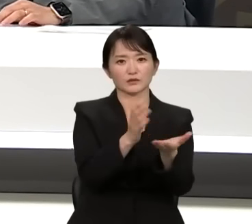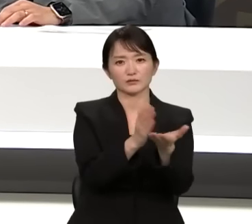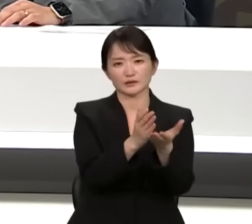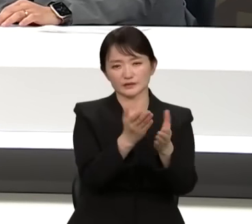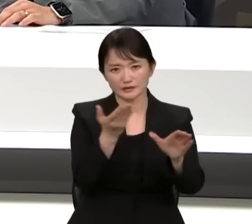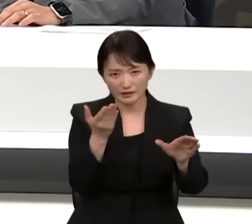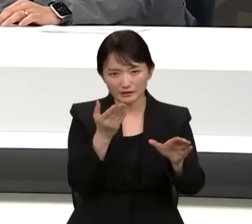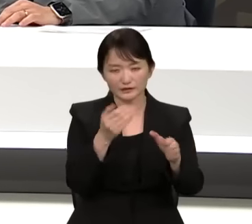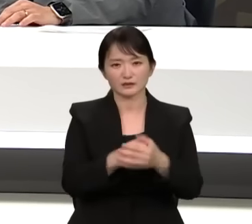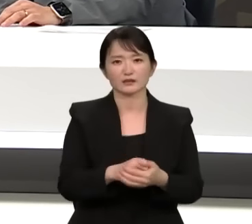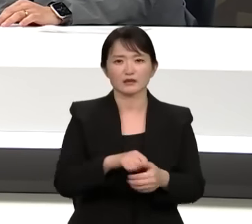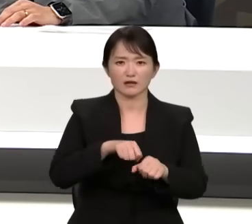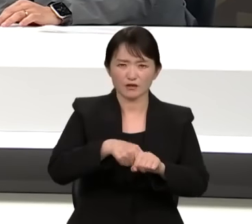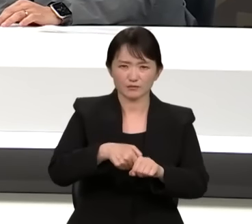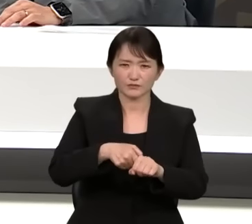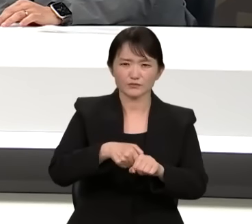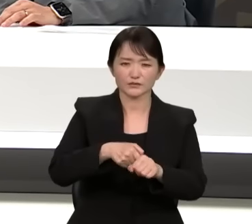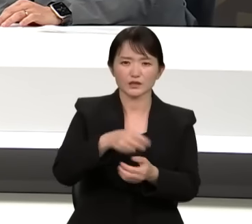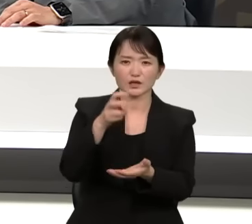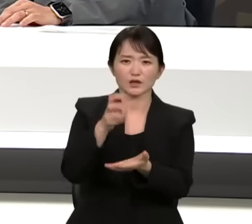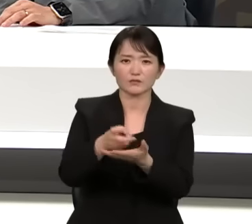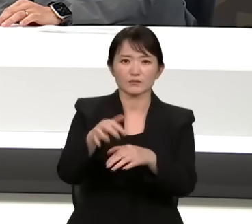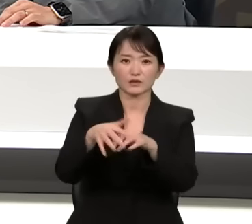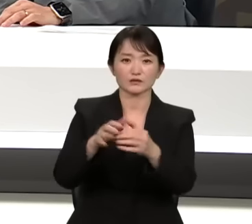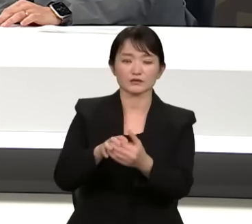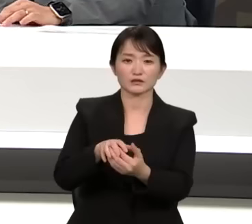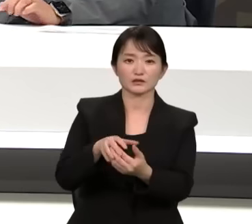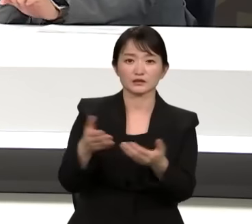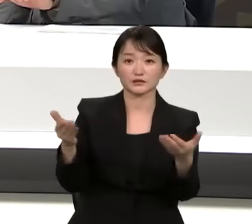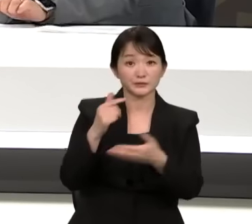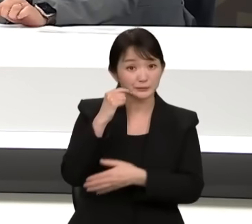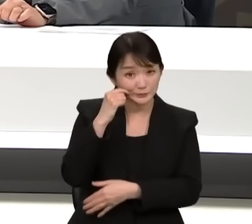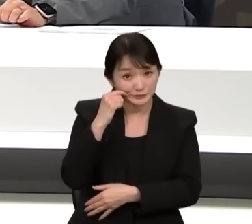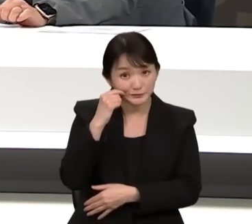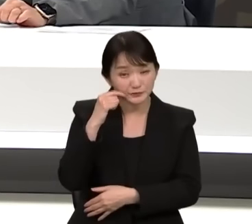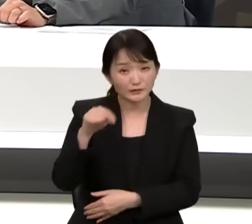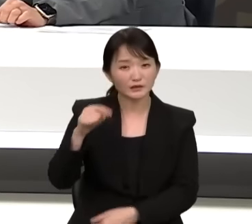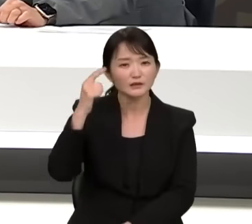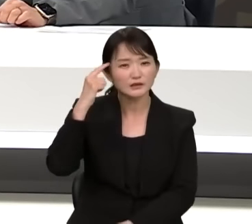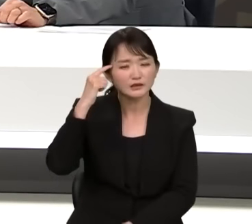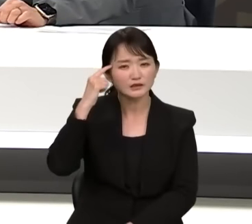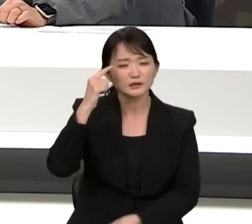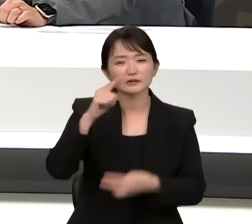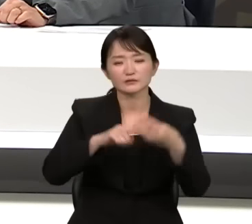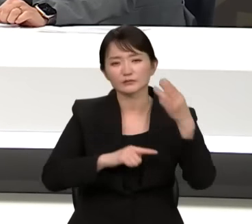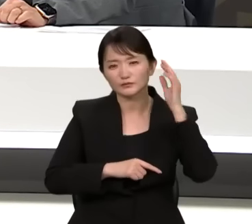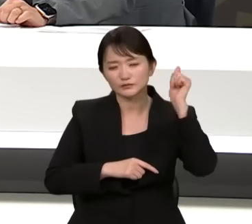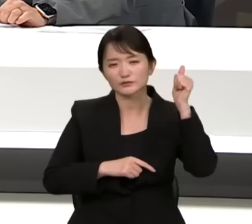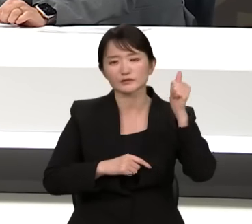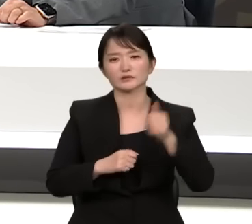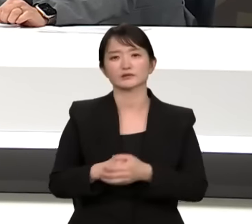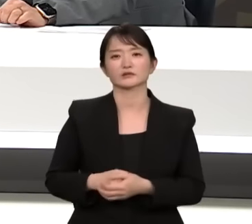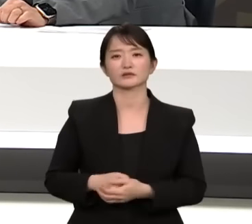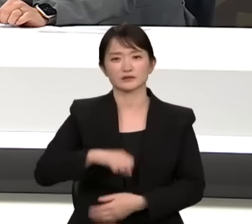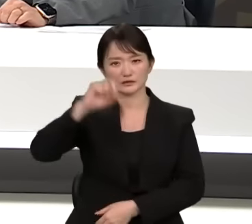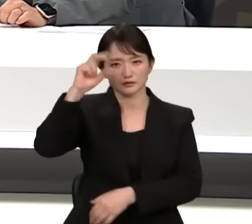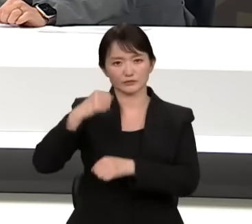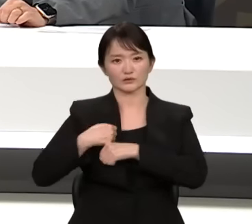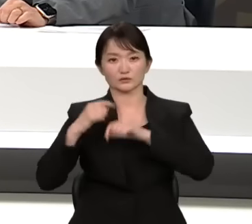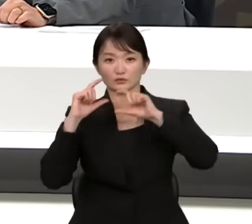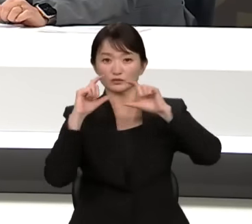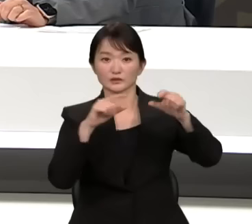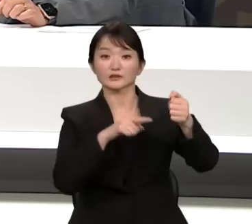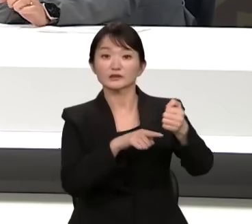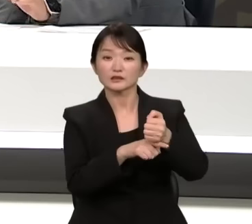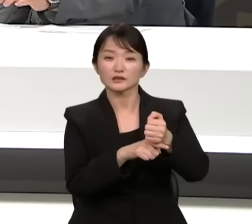강압적으로 헌법 기관이 기능을 못하게 했냐입니다이 부분을 염두해둔 윤 대통령이이 비상 개의 의미를